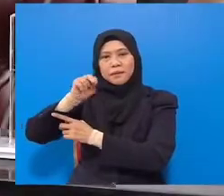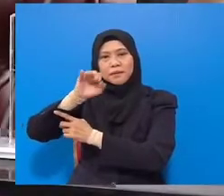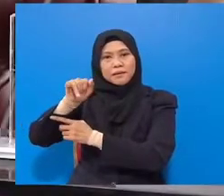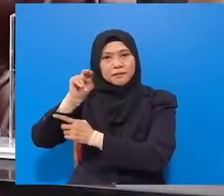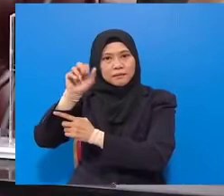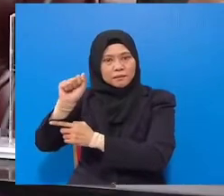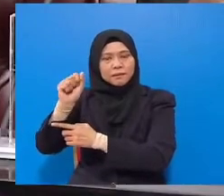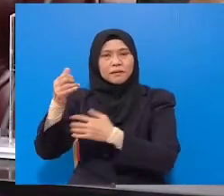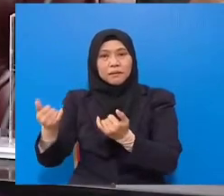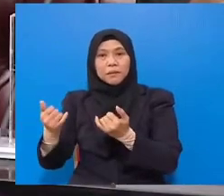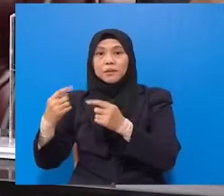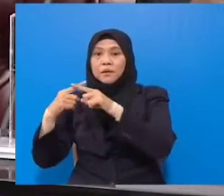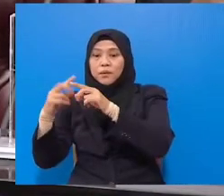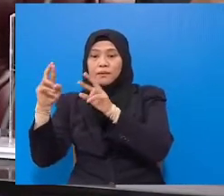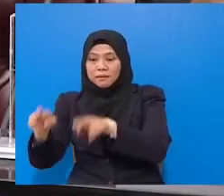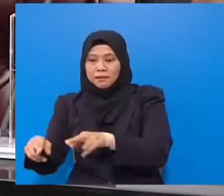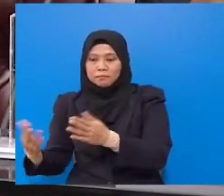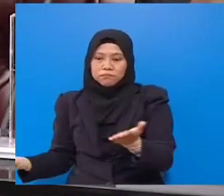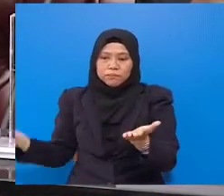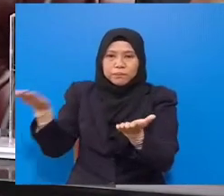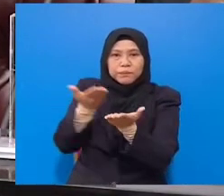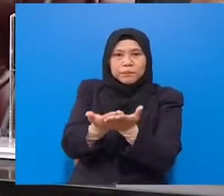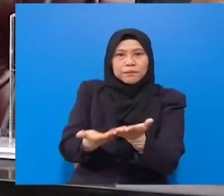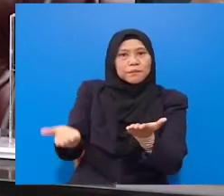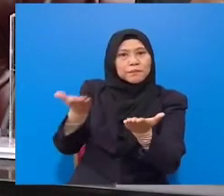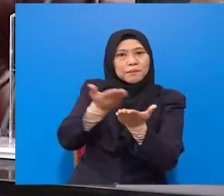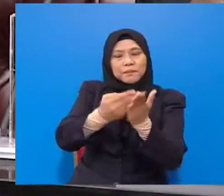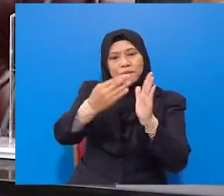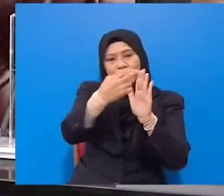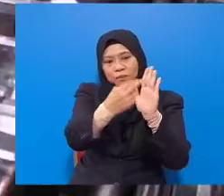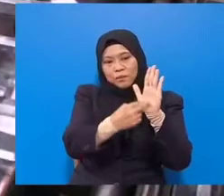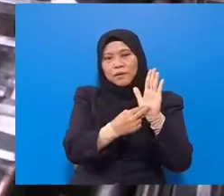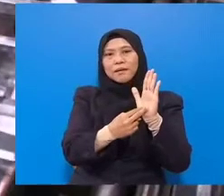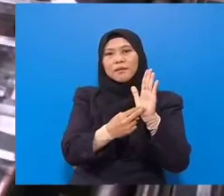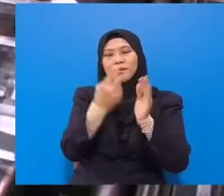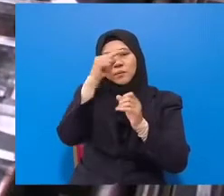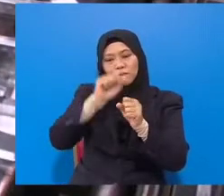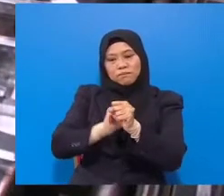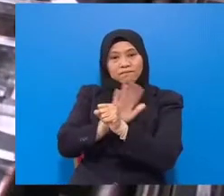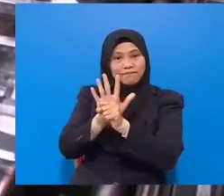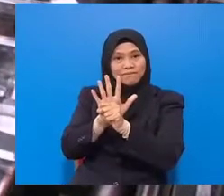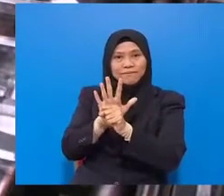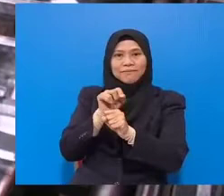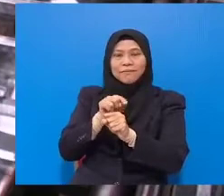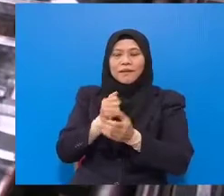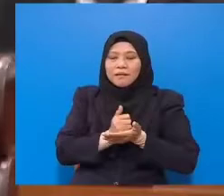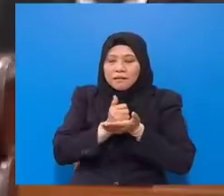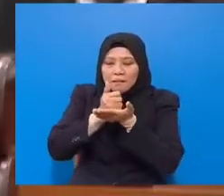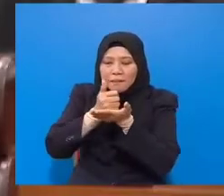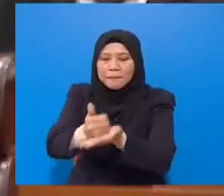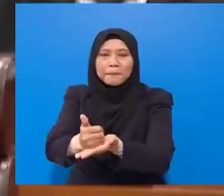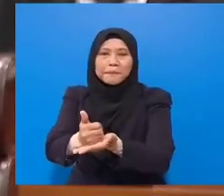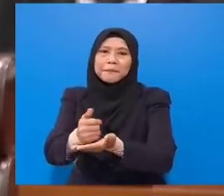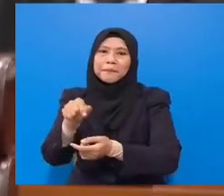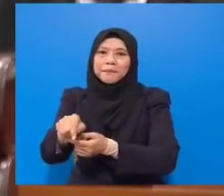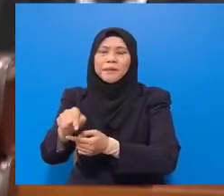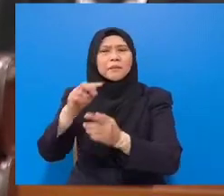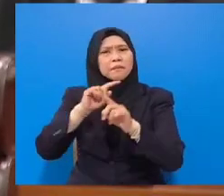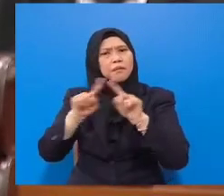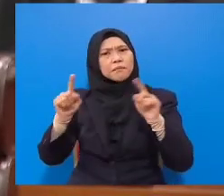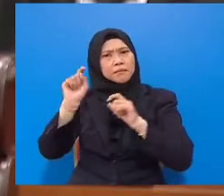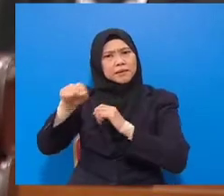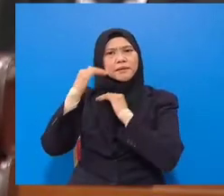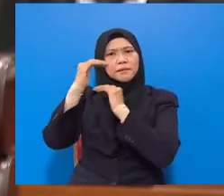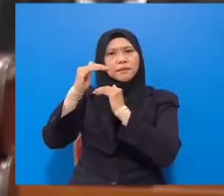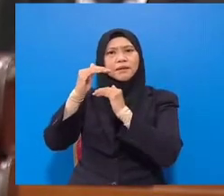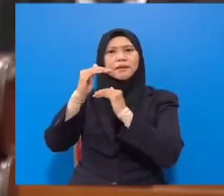telah kita Kemukakan undang-undang khobits 16 bagi kita membantu supaya kita meningkatkan hat